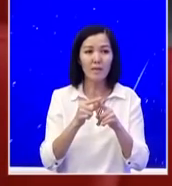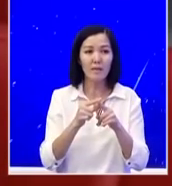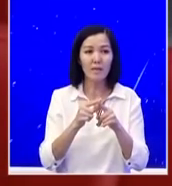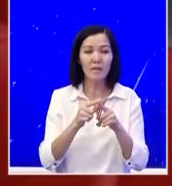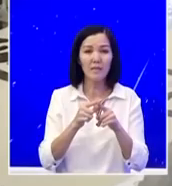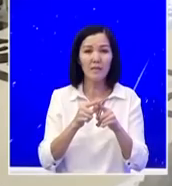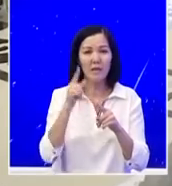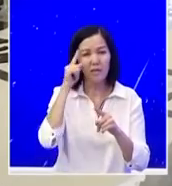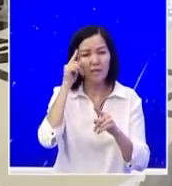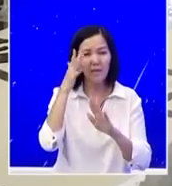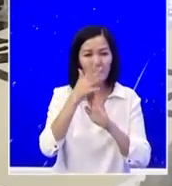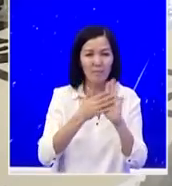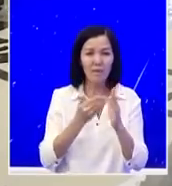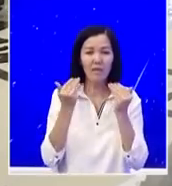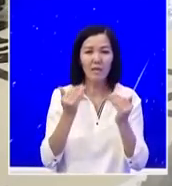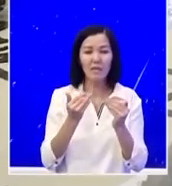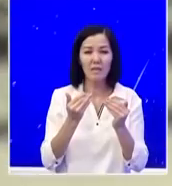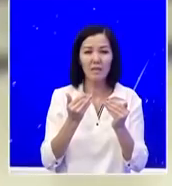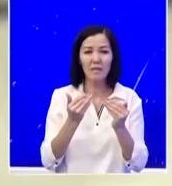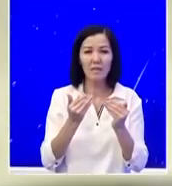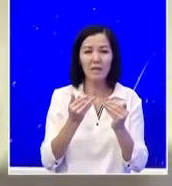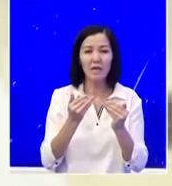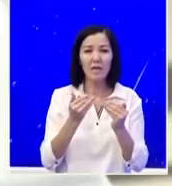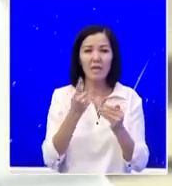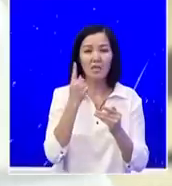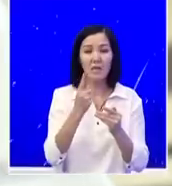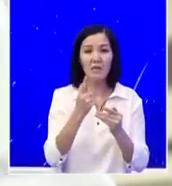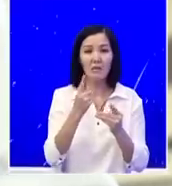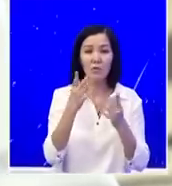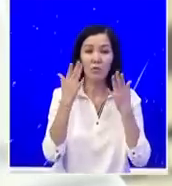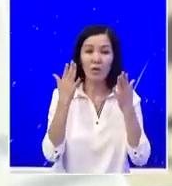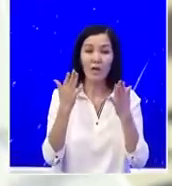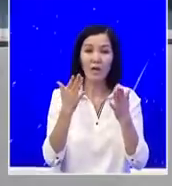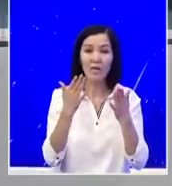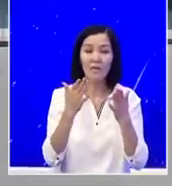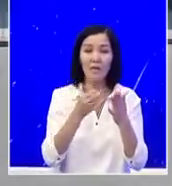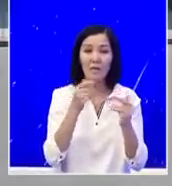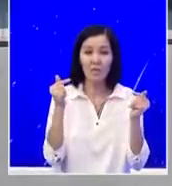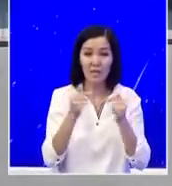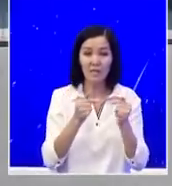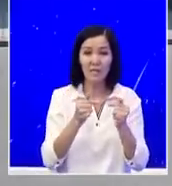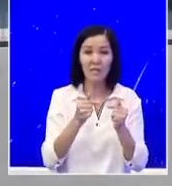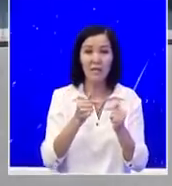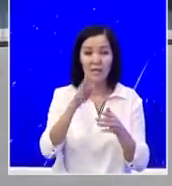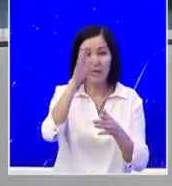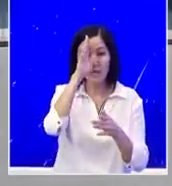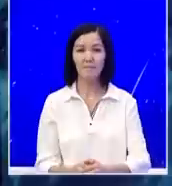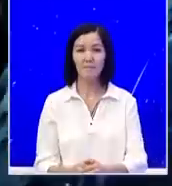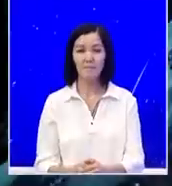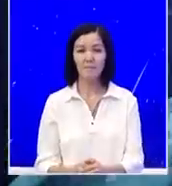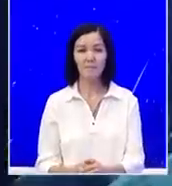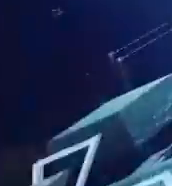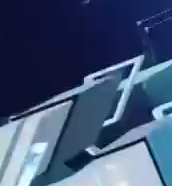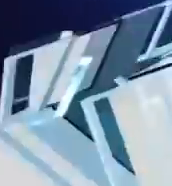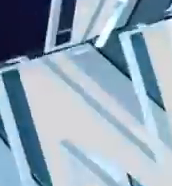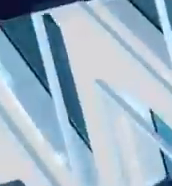терең мән бар екенін енді түсінгендей. Жалғыздық тек Құдайға жарасады. ер азаматтың басты міндеті отбасын құру.